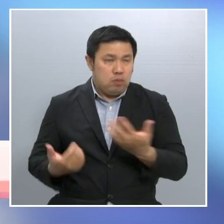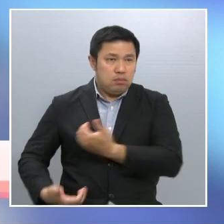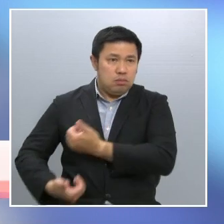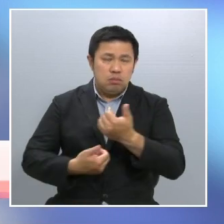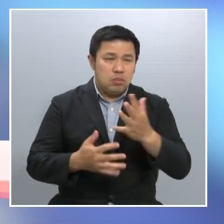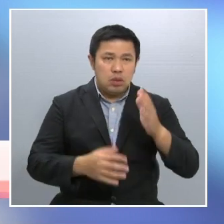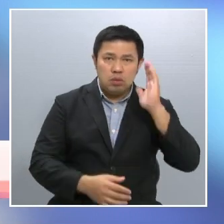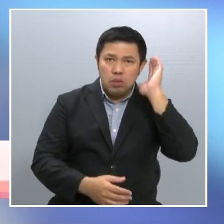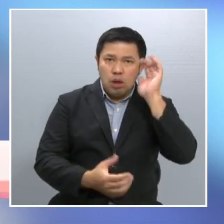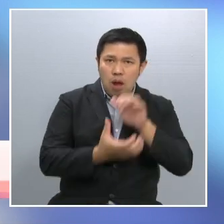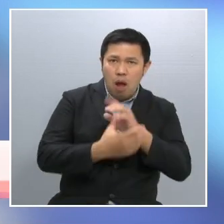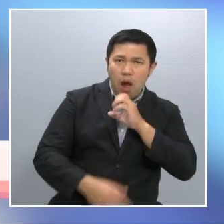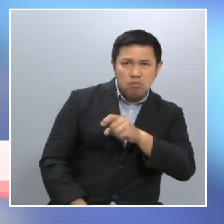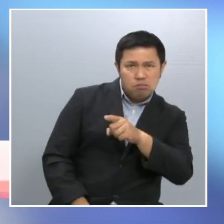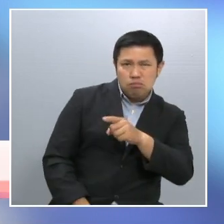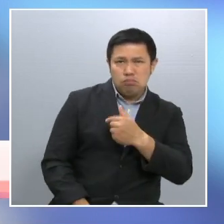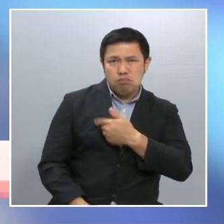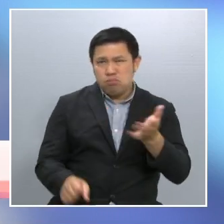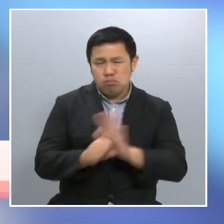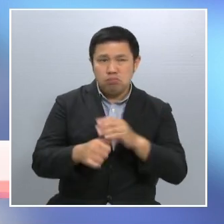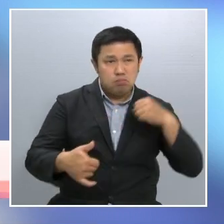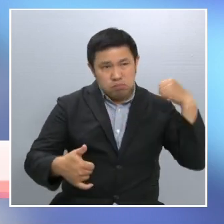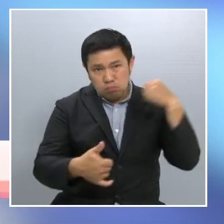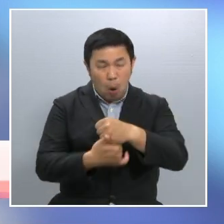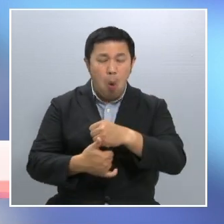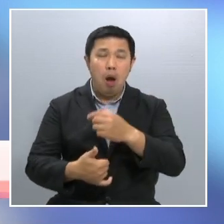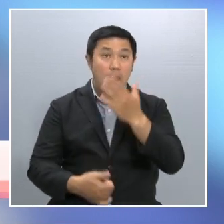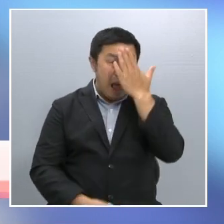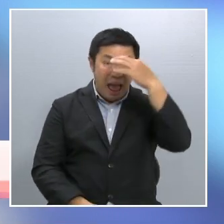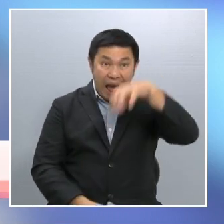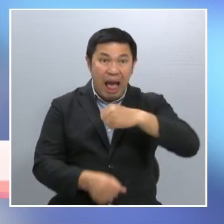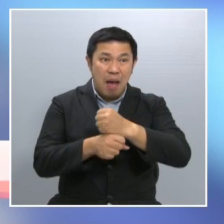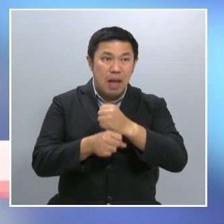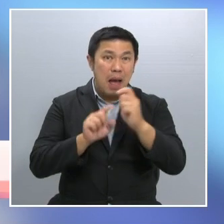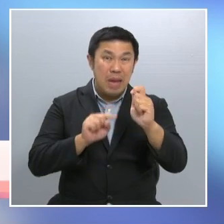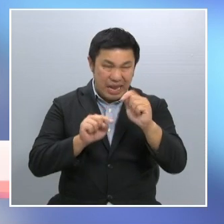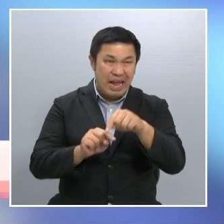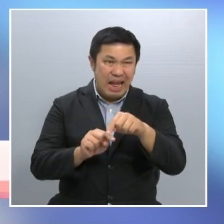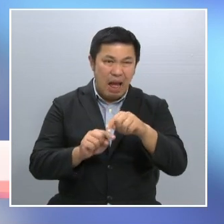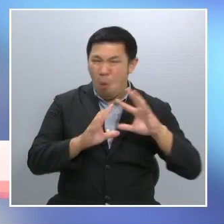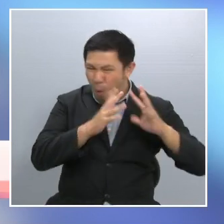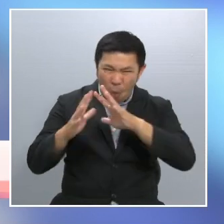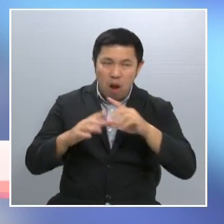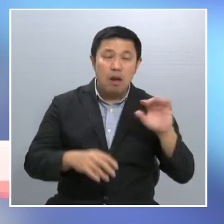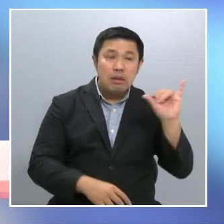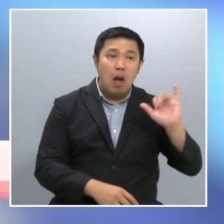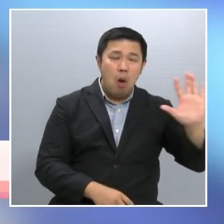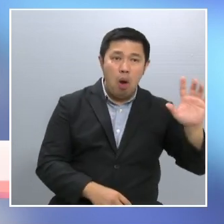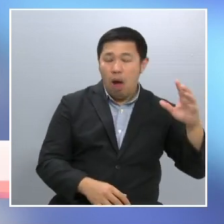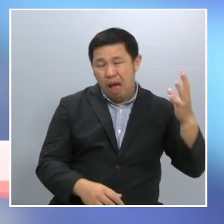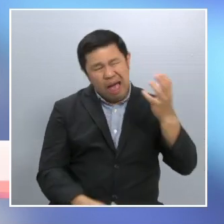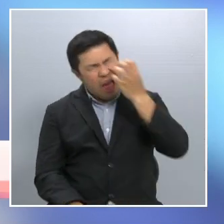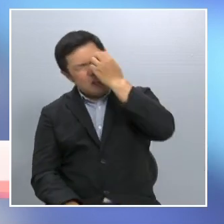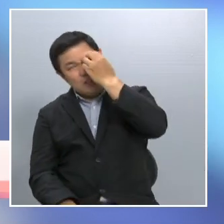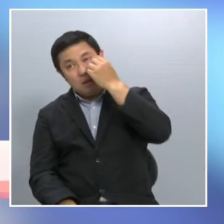ามีก็ไม่พอใจแล้วก็ทำร้ายเธอหน้าอำเภอเลยเหตุการณ์ชุลมุนญาติของอดีตสามีมาจิกที่เบ้าตา